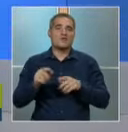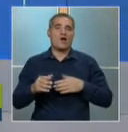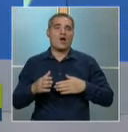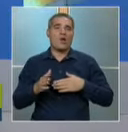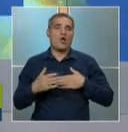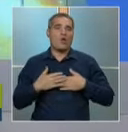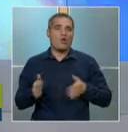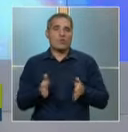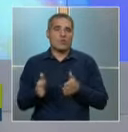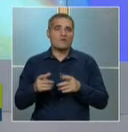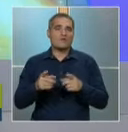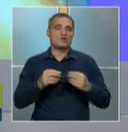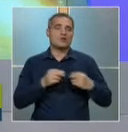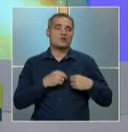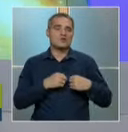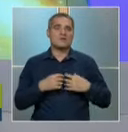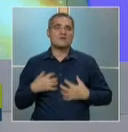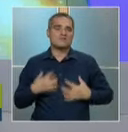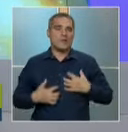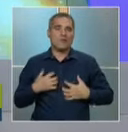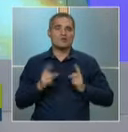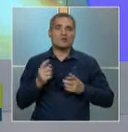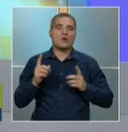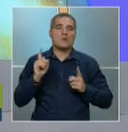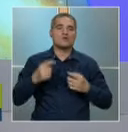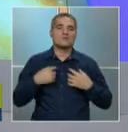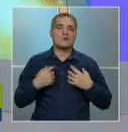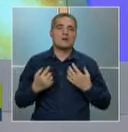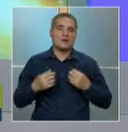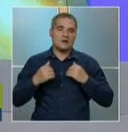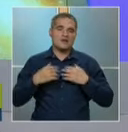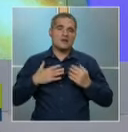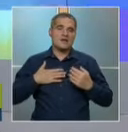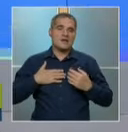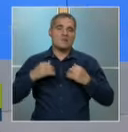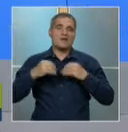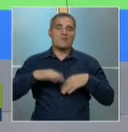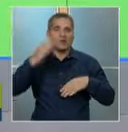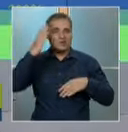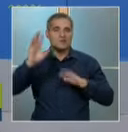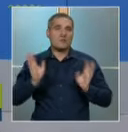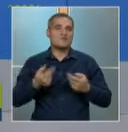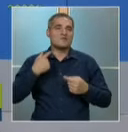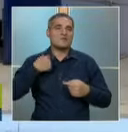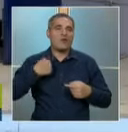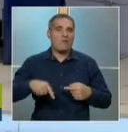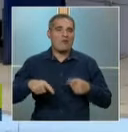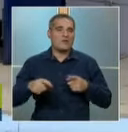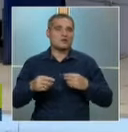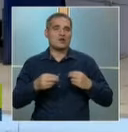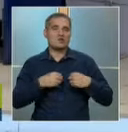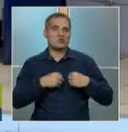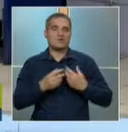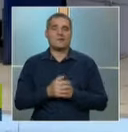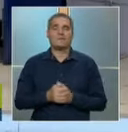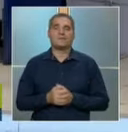са чувствата, емоциите, които може да преживеем и мисля, че все по-често започват да се губят. Имат